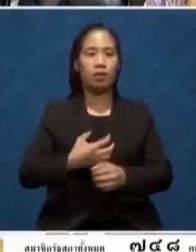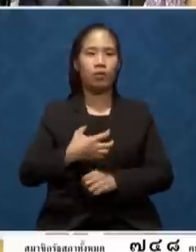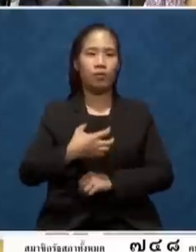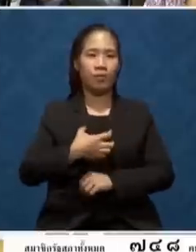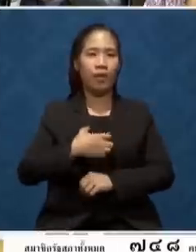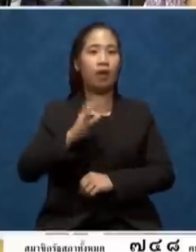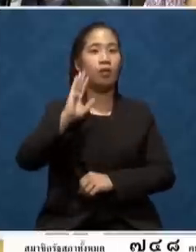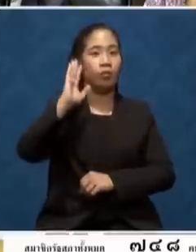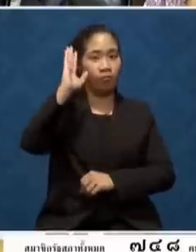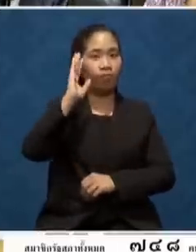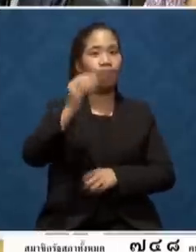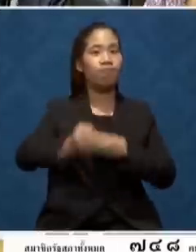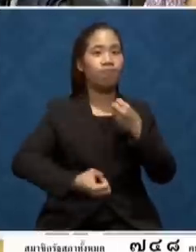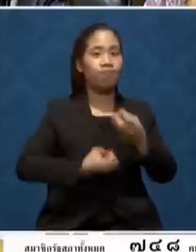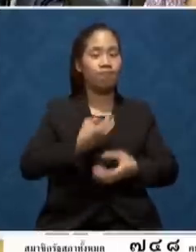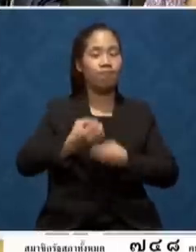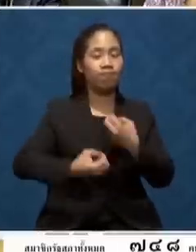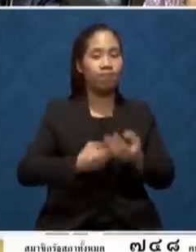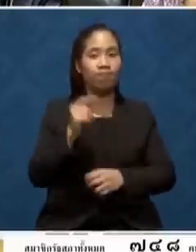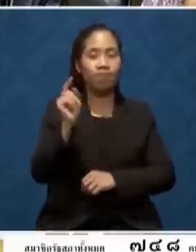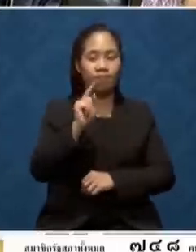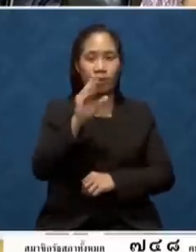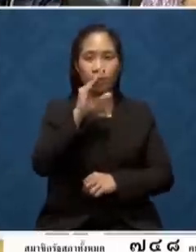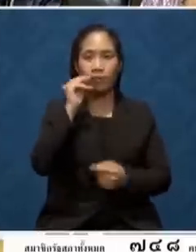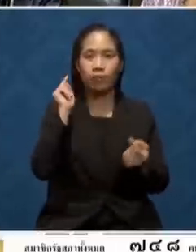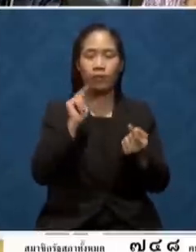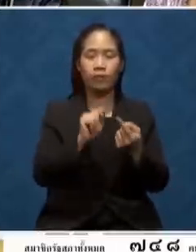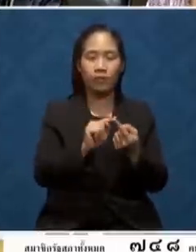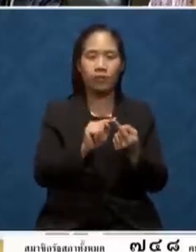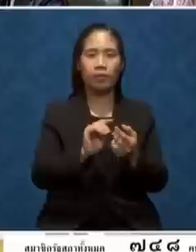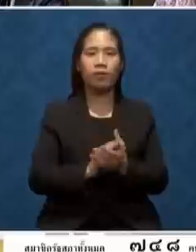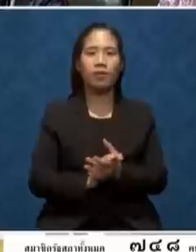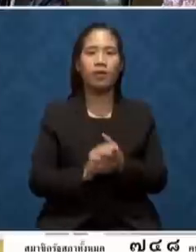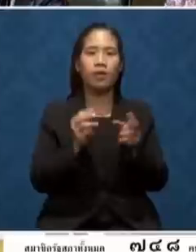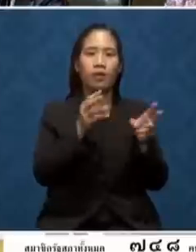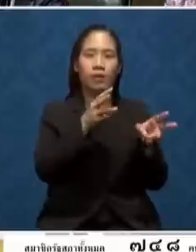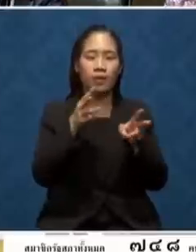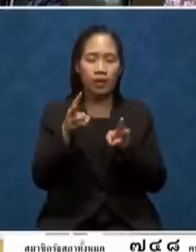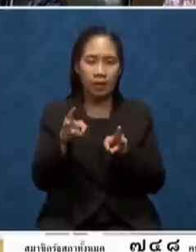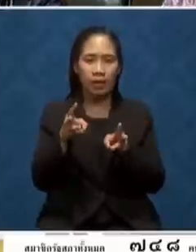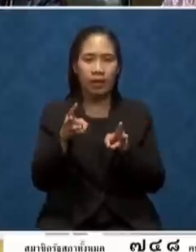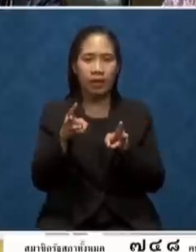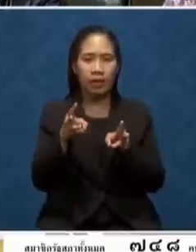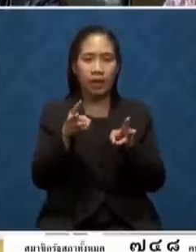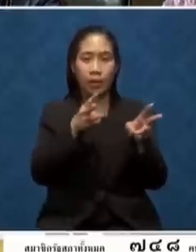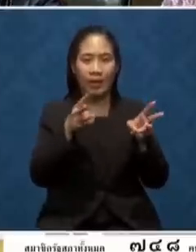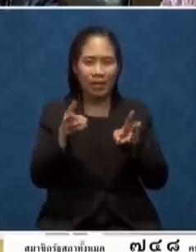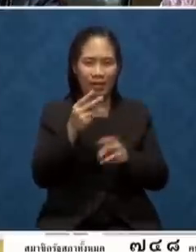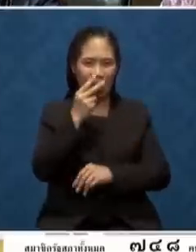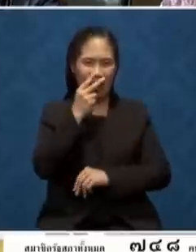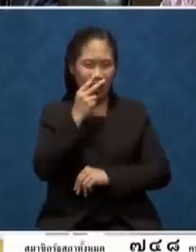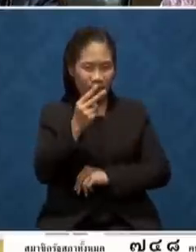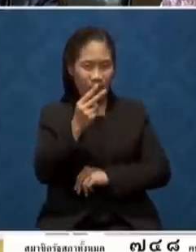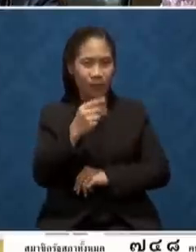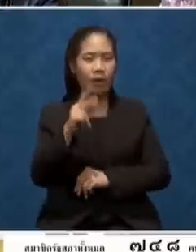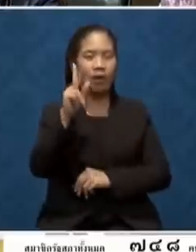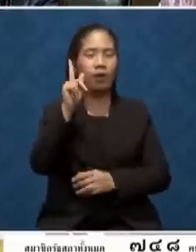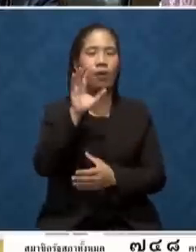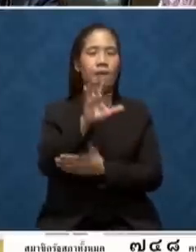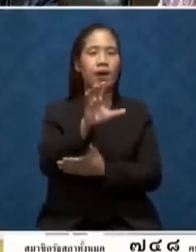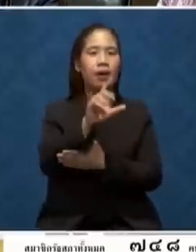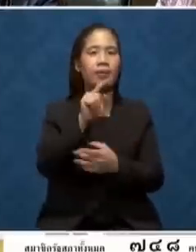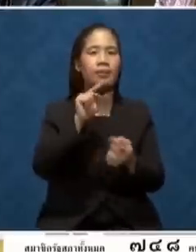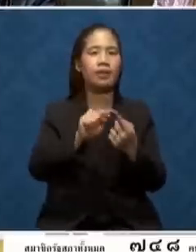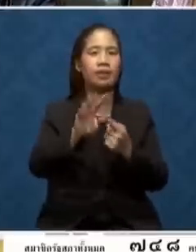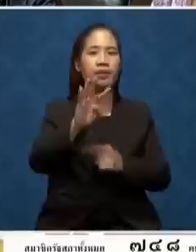อภิปรายต่อไปก็จะเป็นเรื่องว่าด้วยการตีความว่าข้อบังคับที่